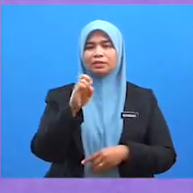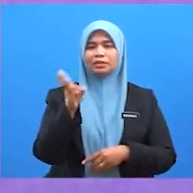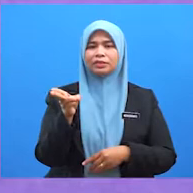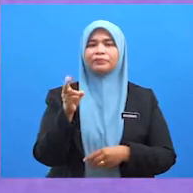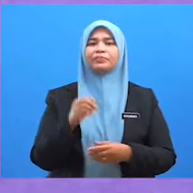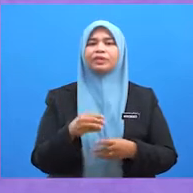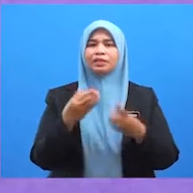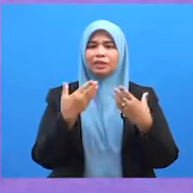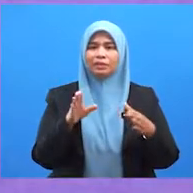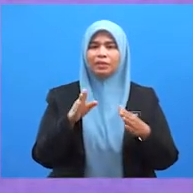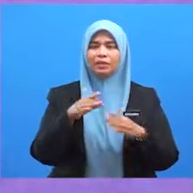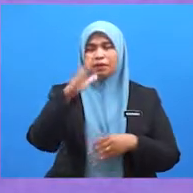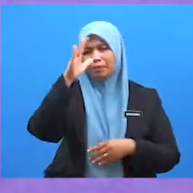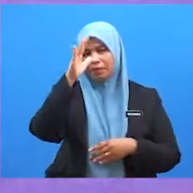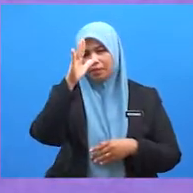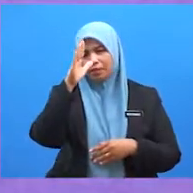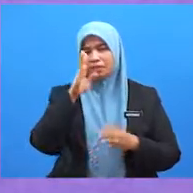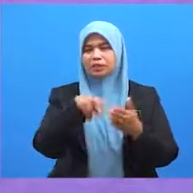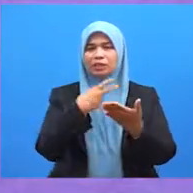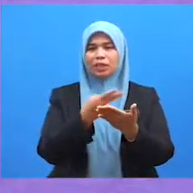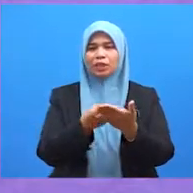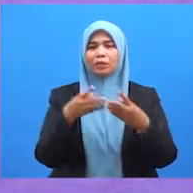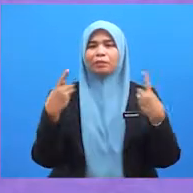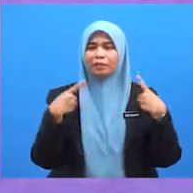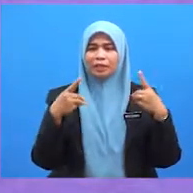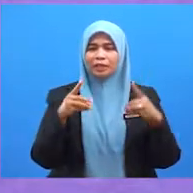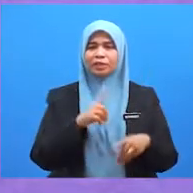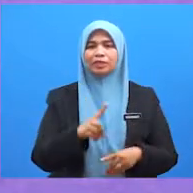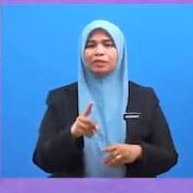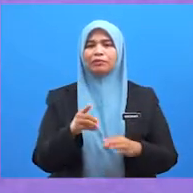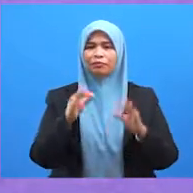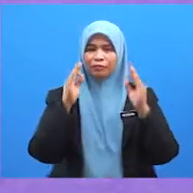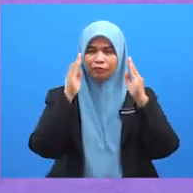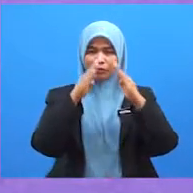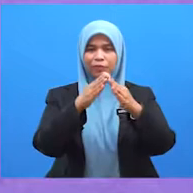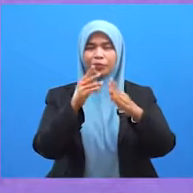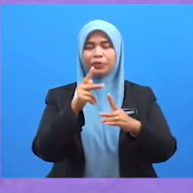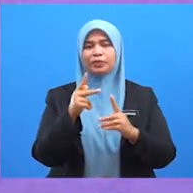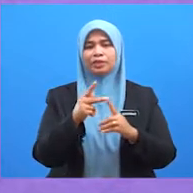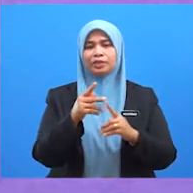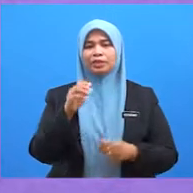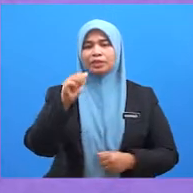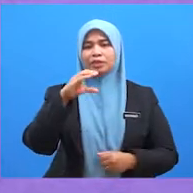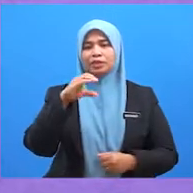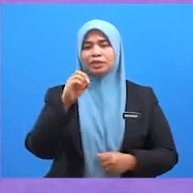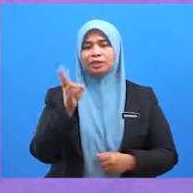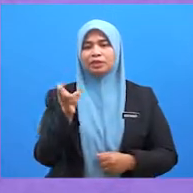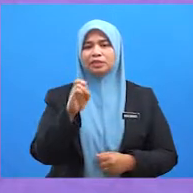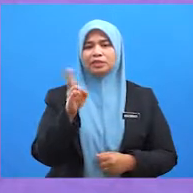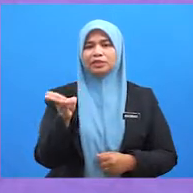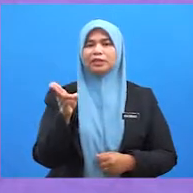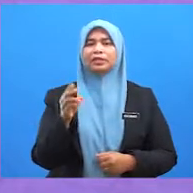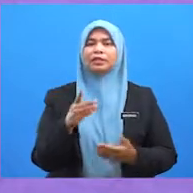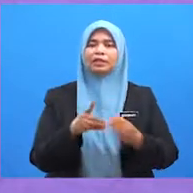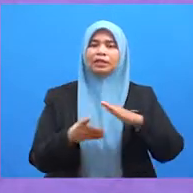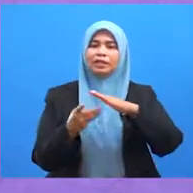Selepas kejatuhan Melaka, pedagang-pedagang Islam mula bertumpu ke Aceh. Dasar kerajaan yang